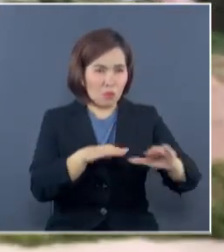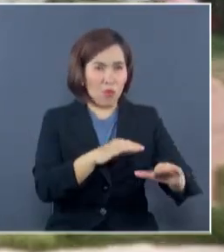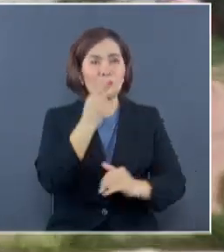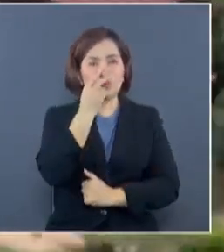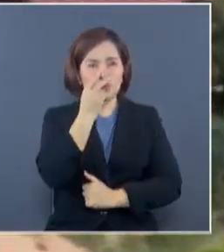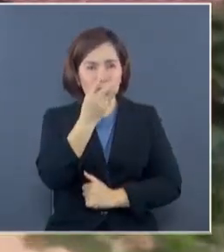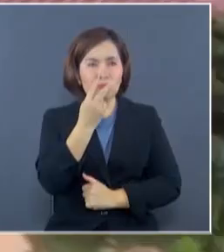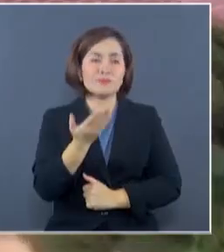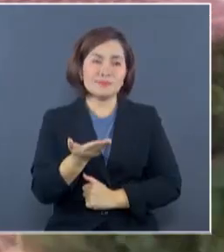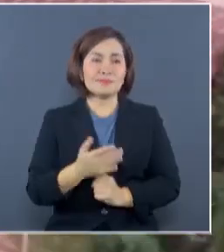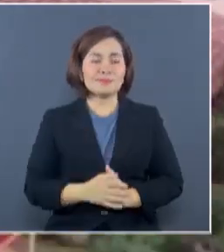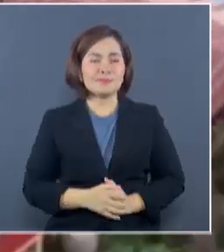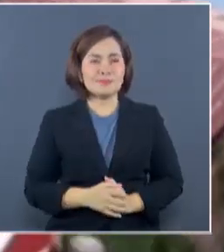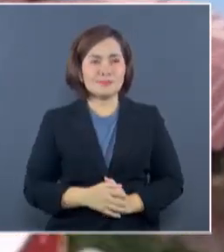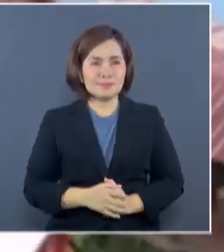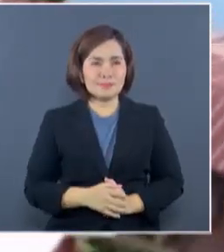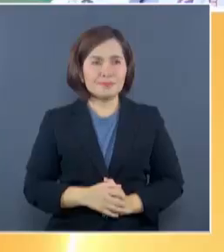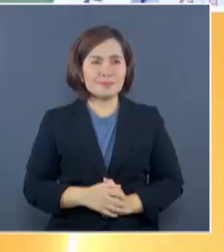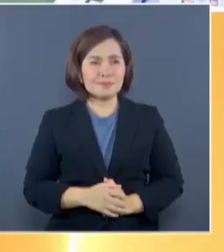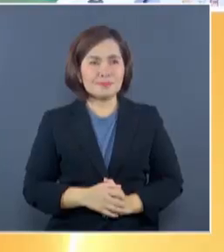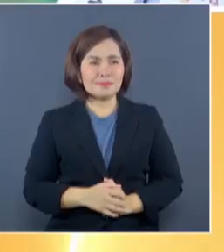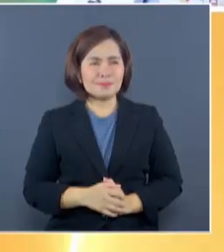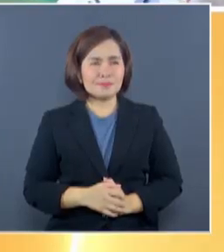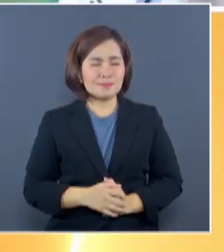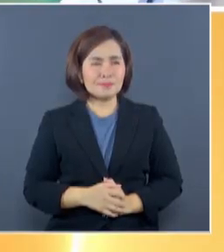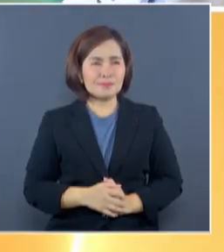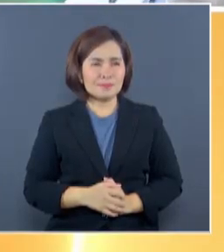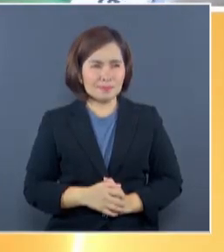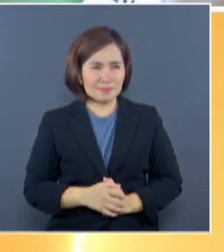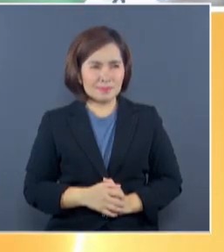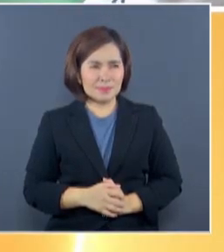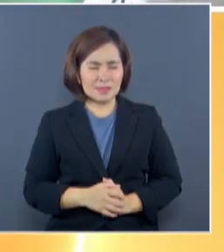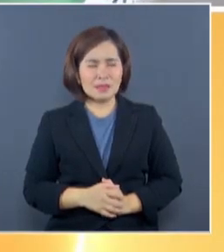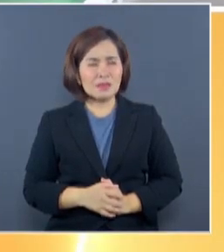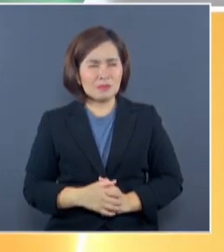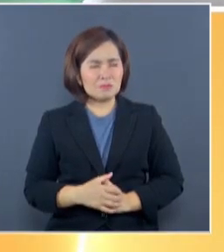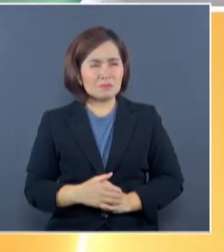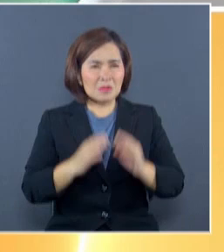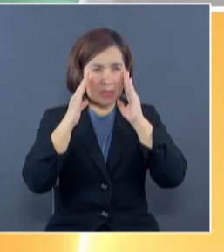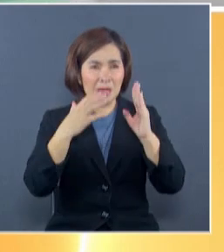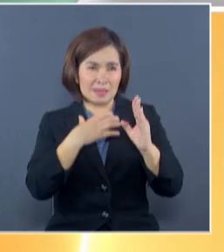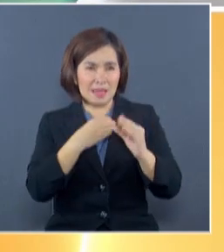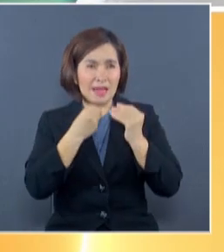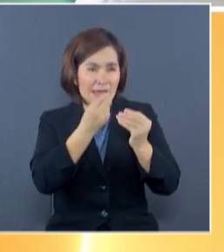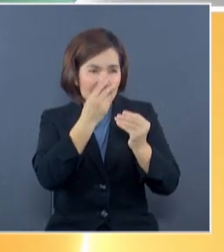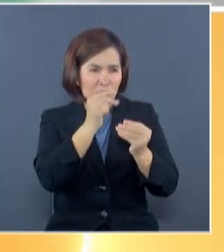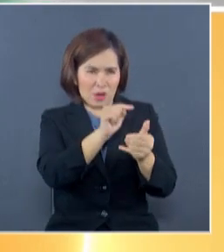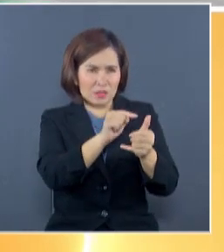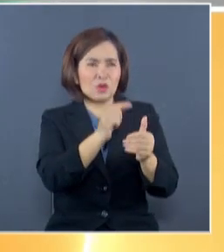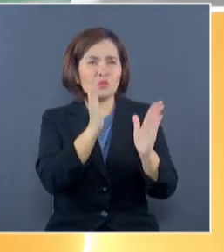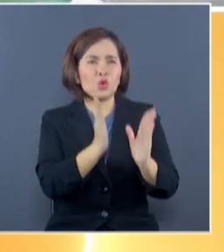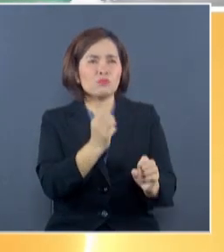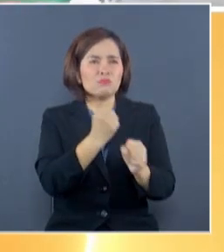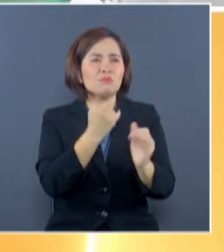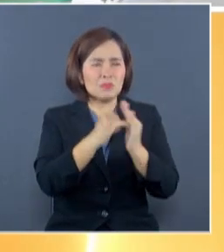ไปฟังเสียงจากทั้งสองฝ่ายกันค่ะ เจาะจงว่าจะชี้ให้คนนี้เป็นคนร้ายให้ได้เราเชื่อไปตามหลักฐานต